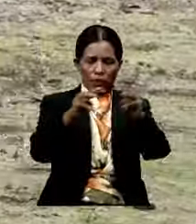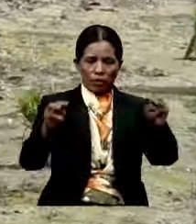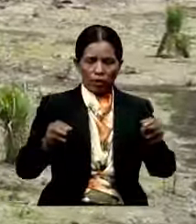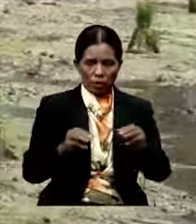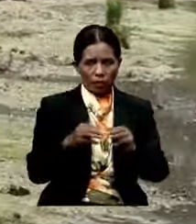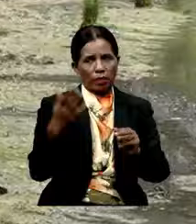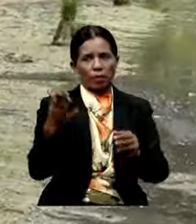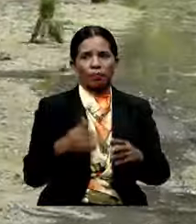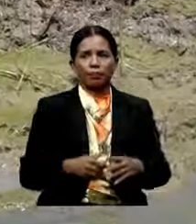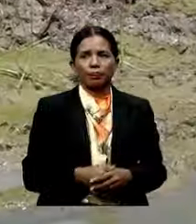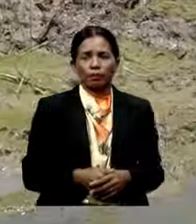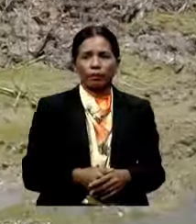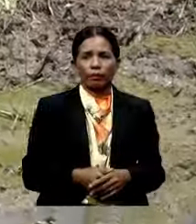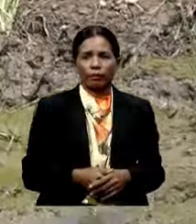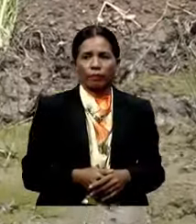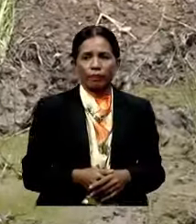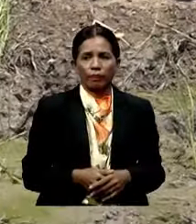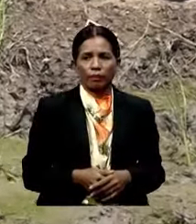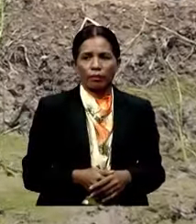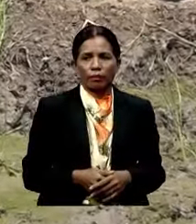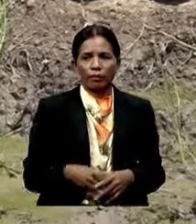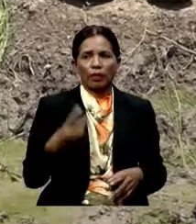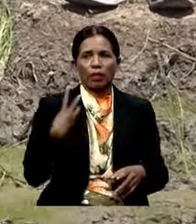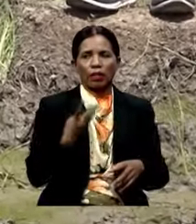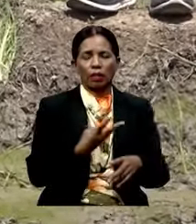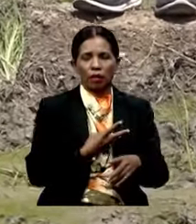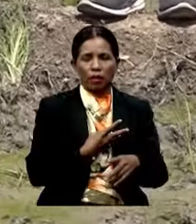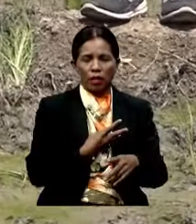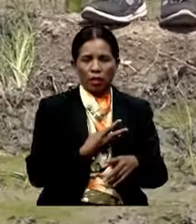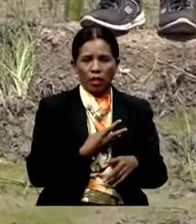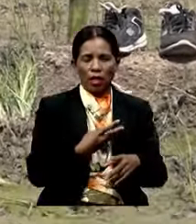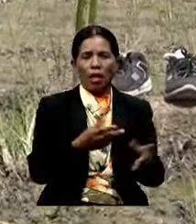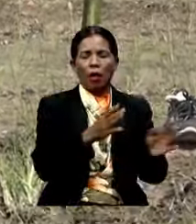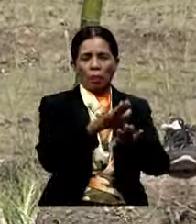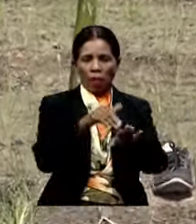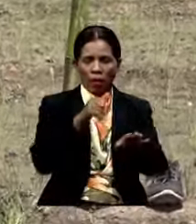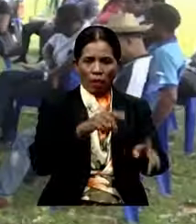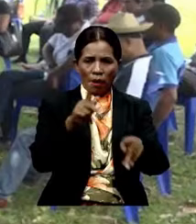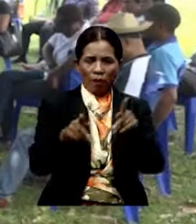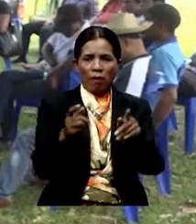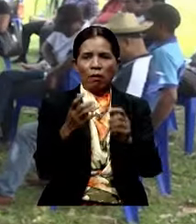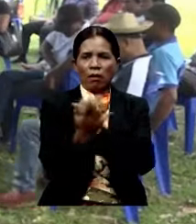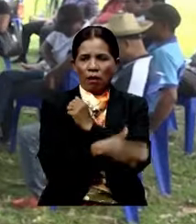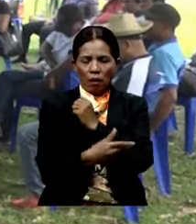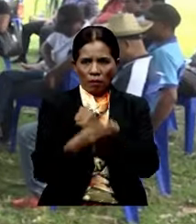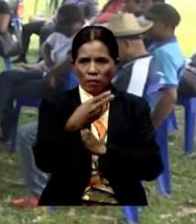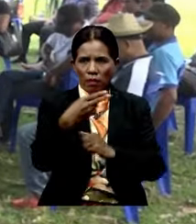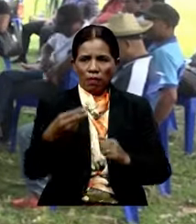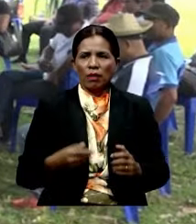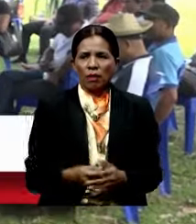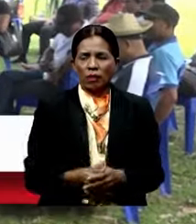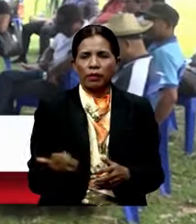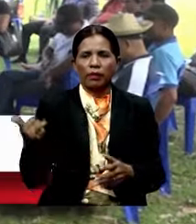refere. Ita presensa investor sira usi nasang vizinu Indonesia